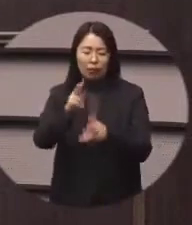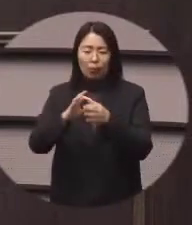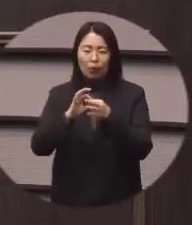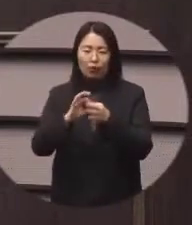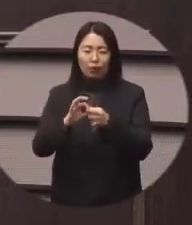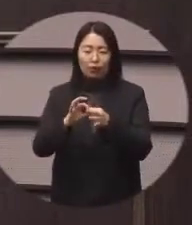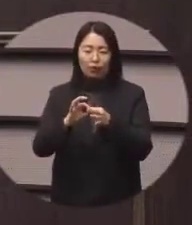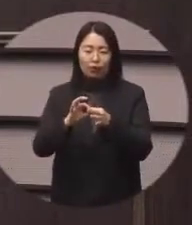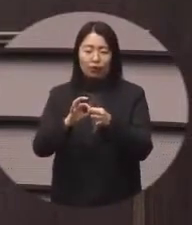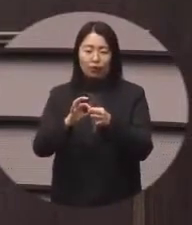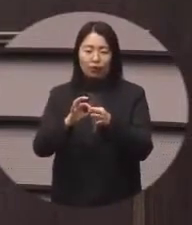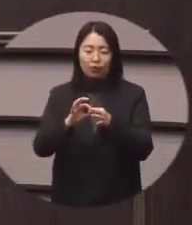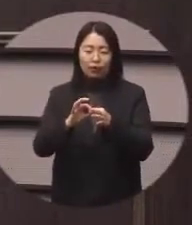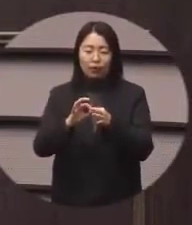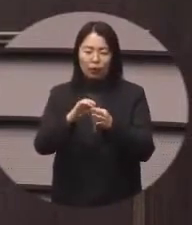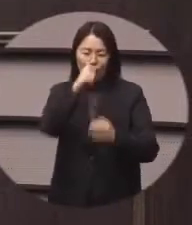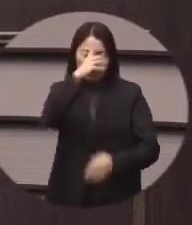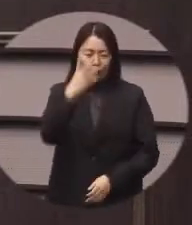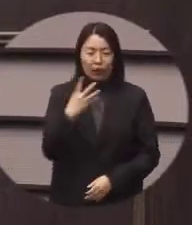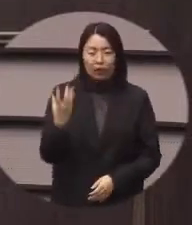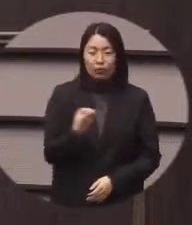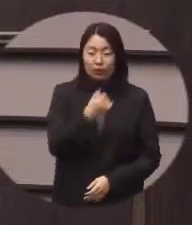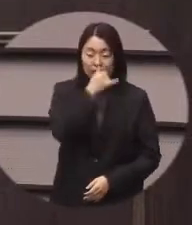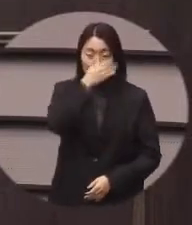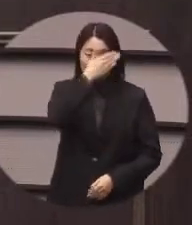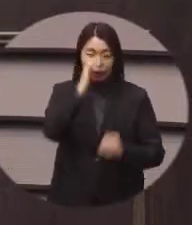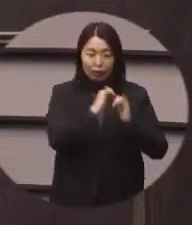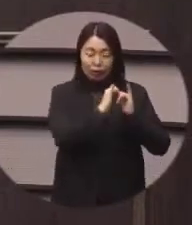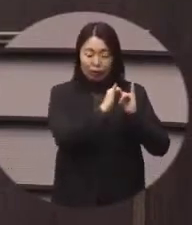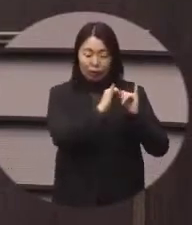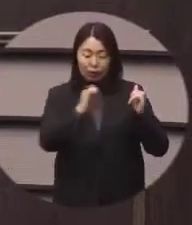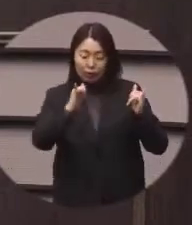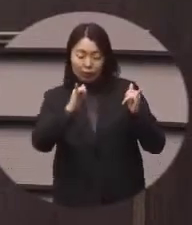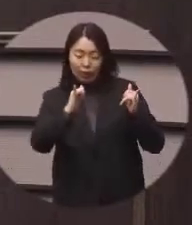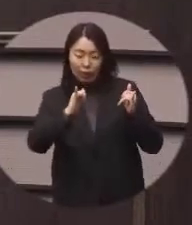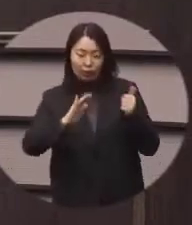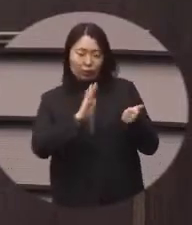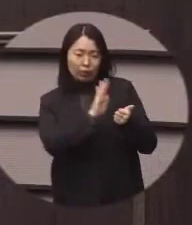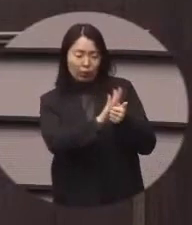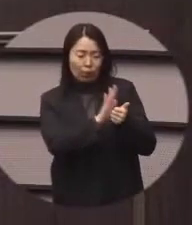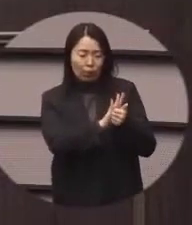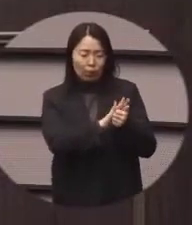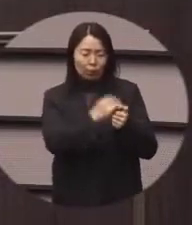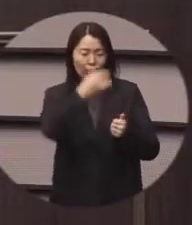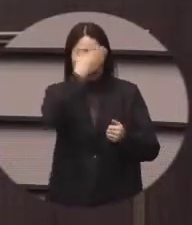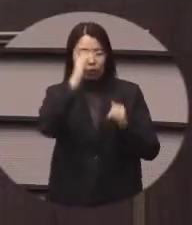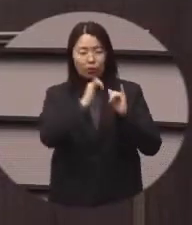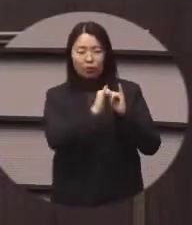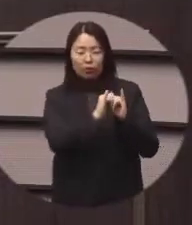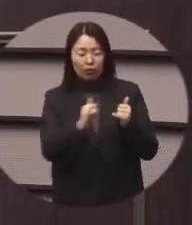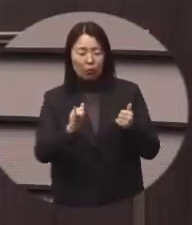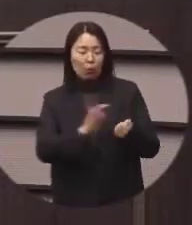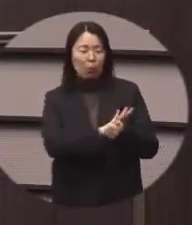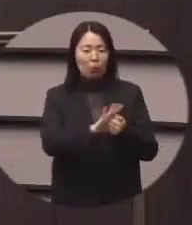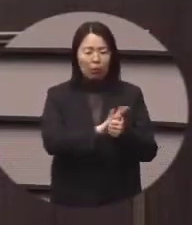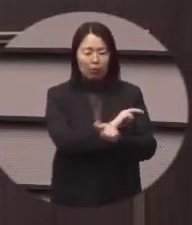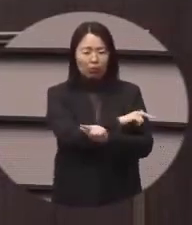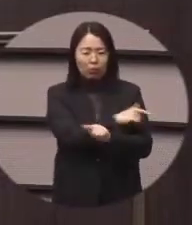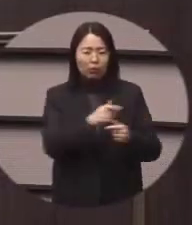구직단련 청년들의 사회 진입을 돕는 청년 챙김 프로젝트 등 청년 정책에 각별히 신경 쓰도록